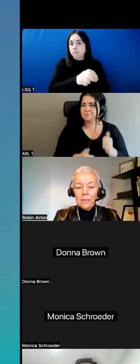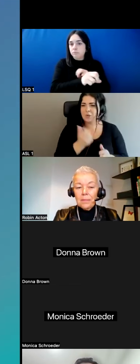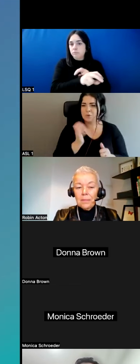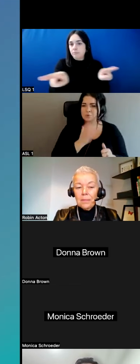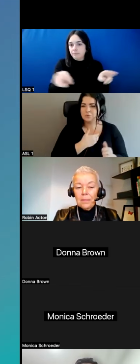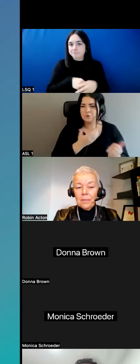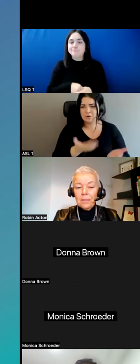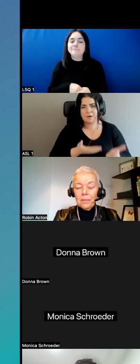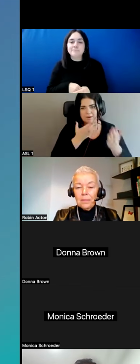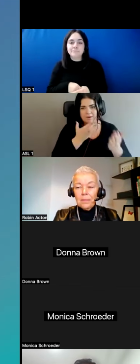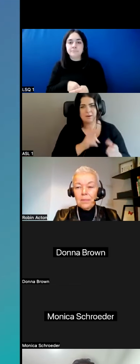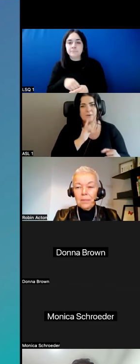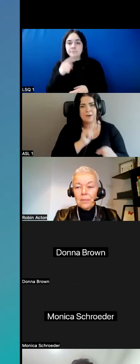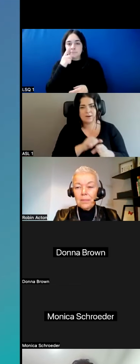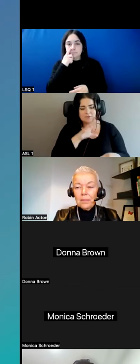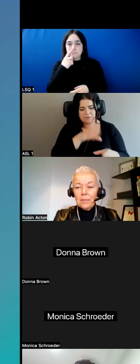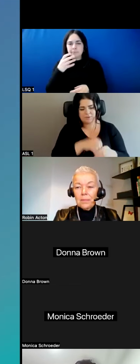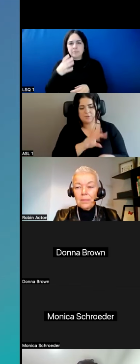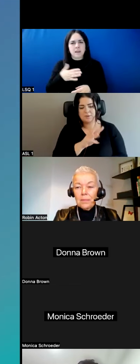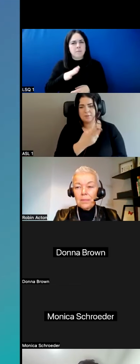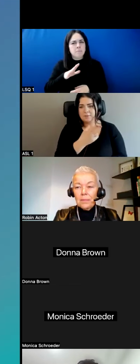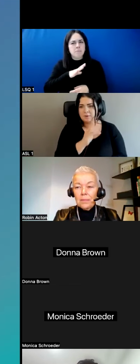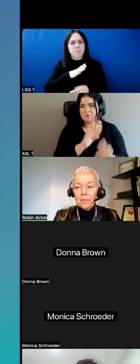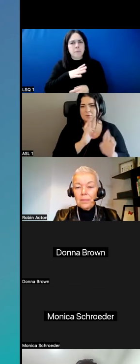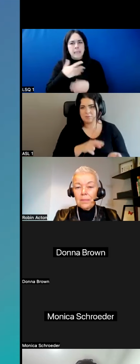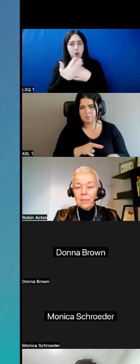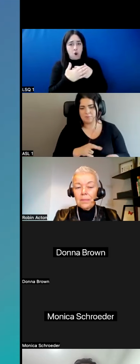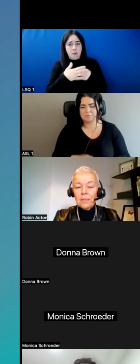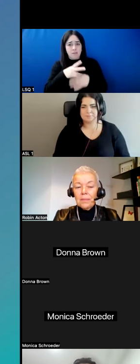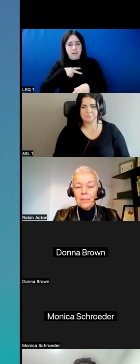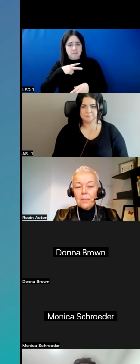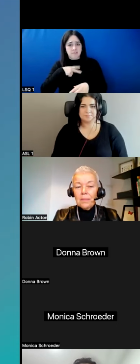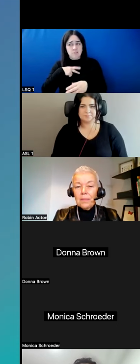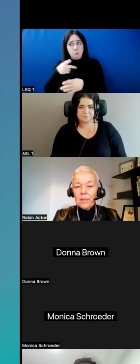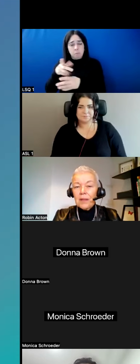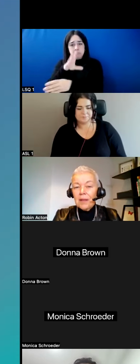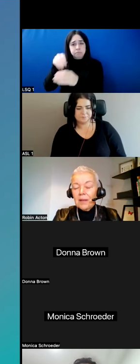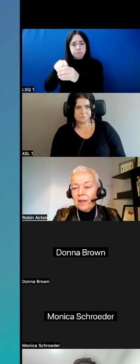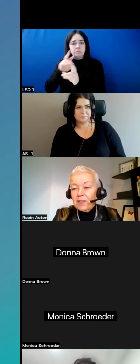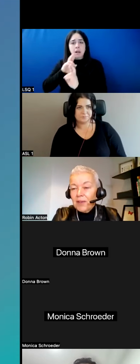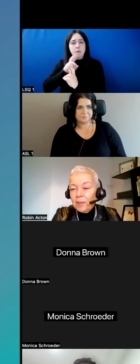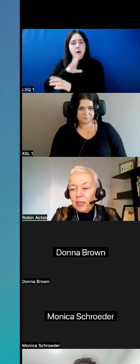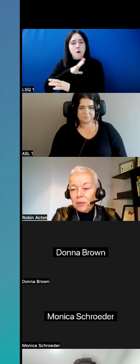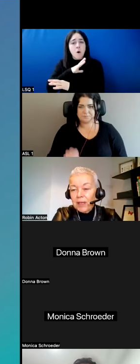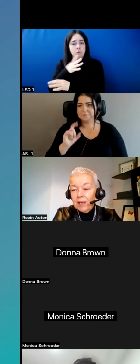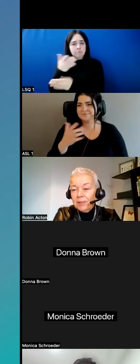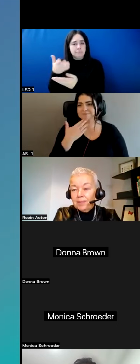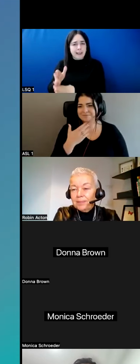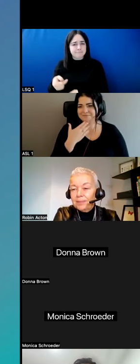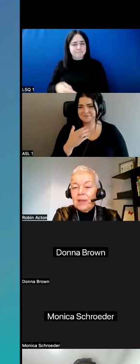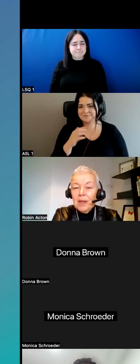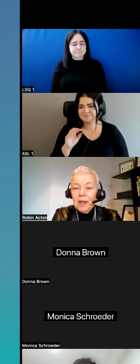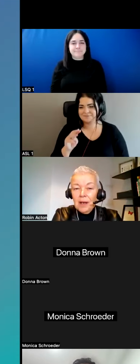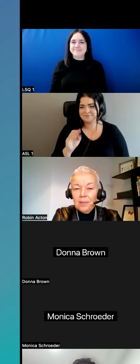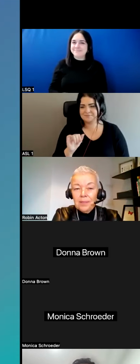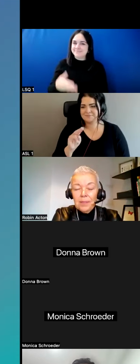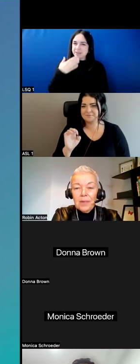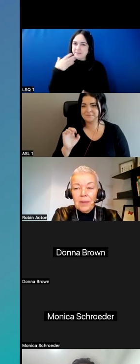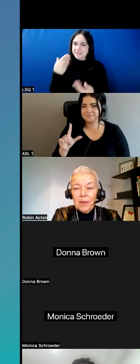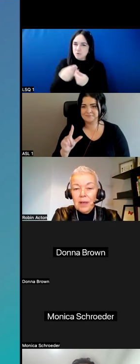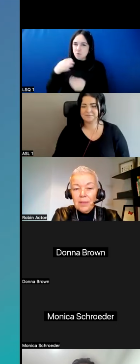Mais je dirais que la majorité des recommandations que nous avons données ont été incluses dans le rapport. Merci beaucoup,